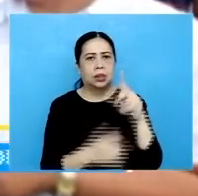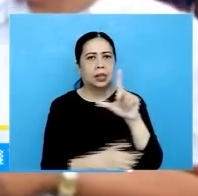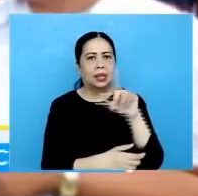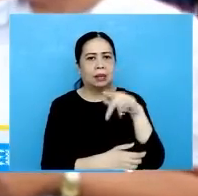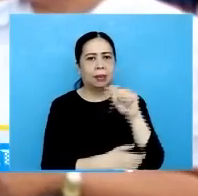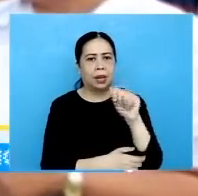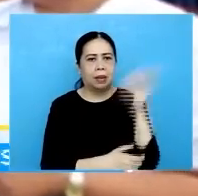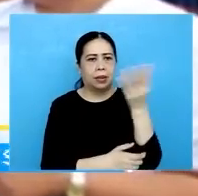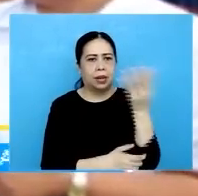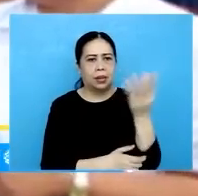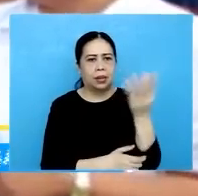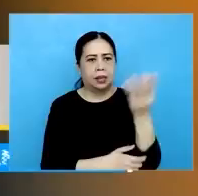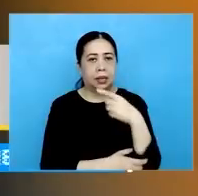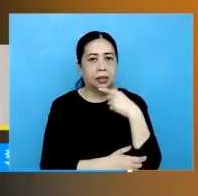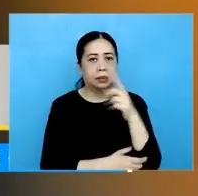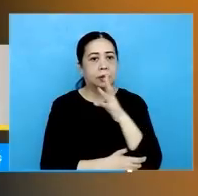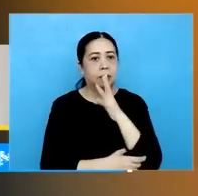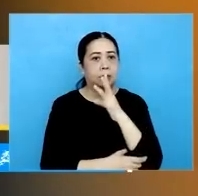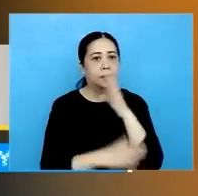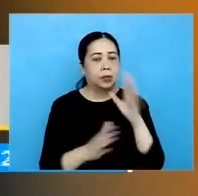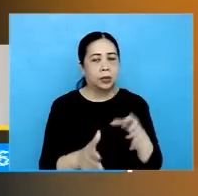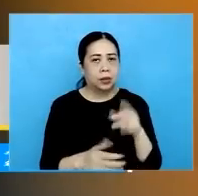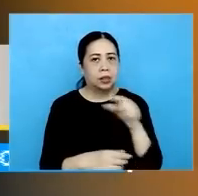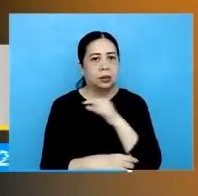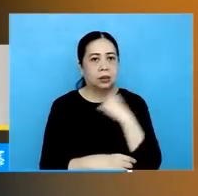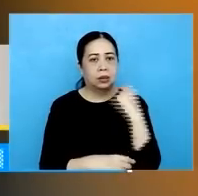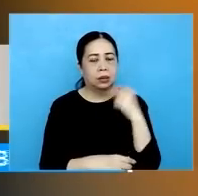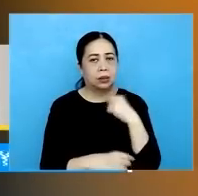Batangas. Giit ng tagapagsalita ni Father Cabading,